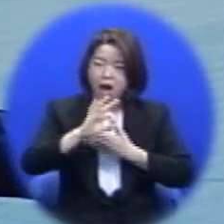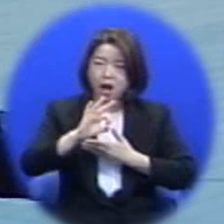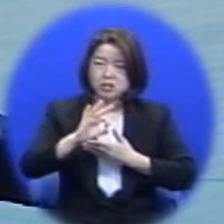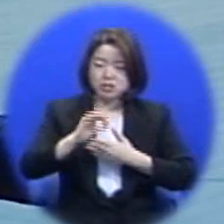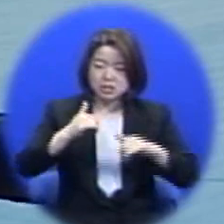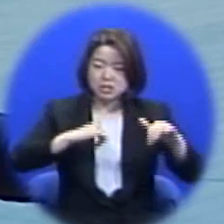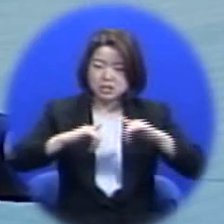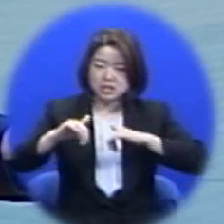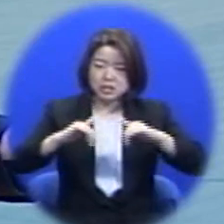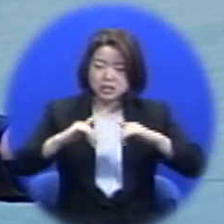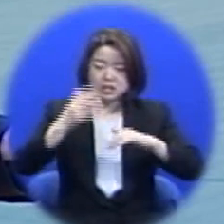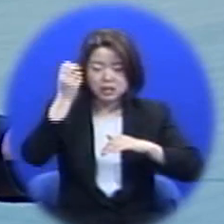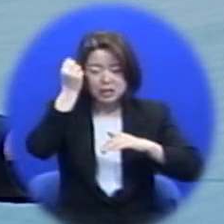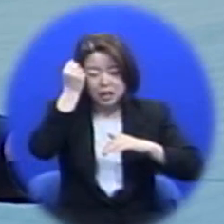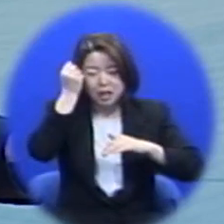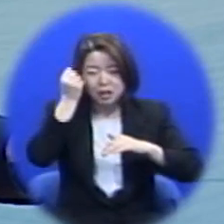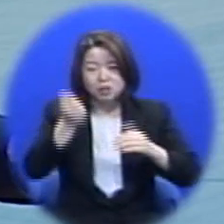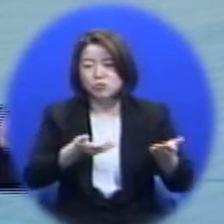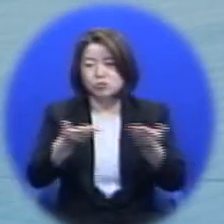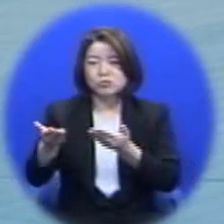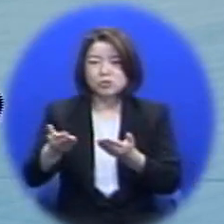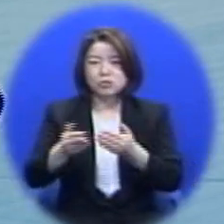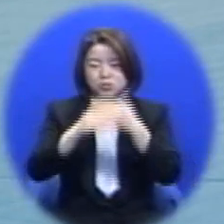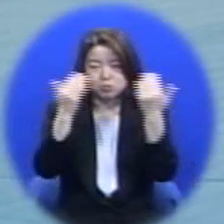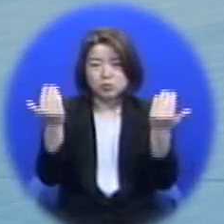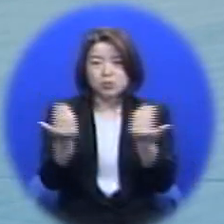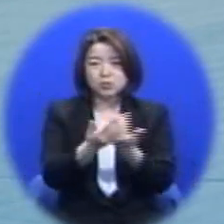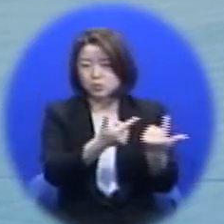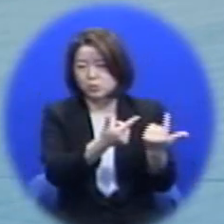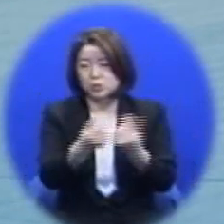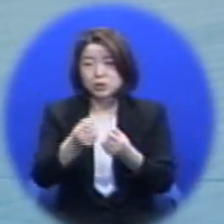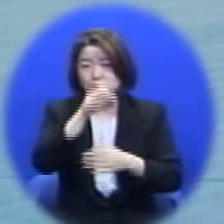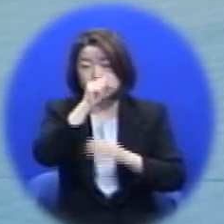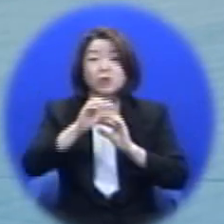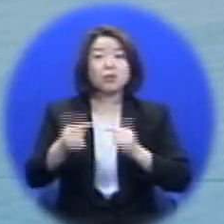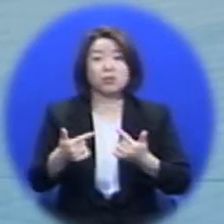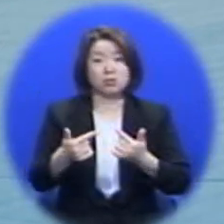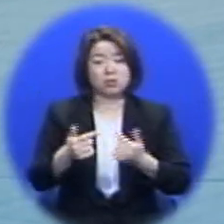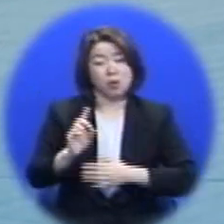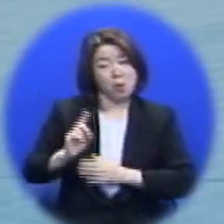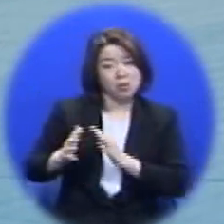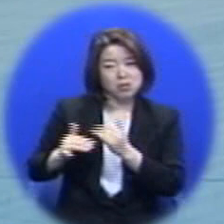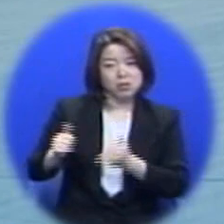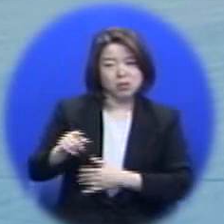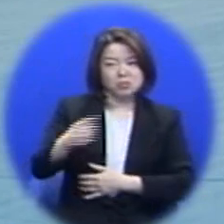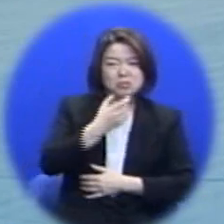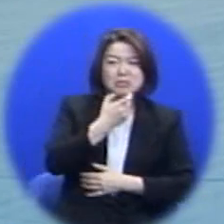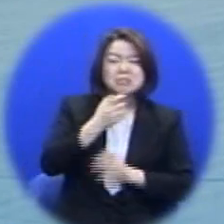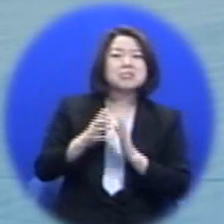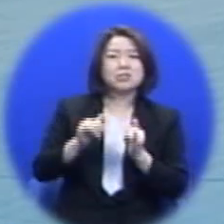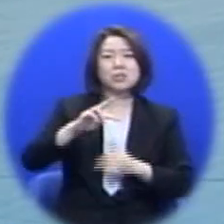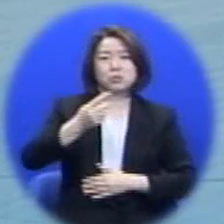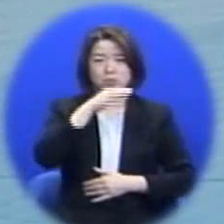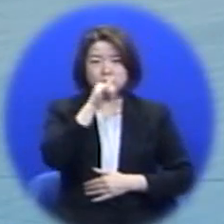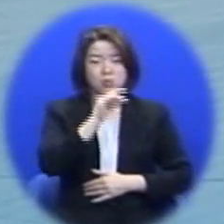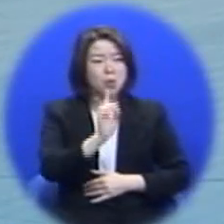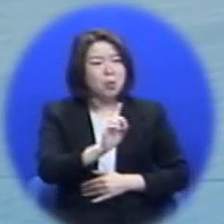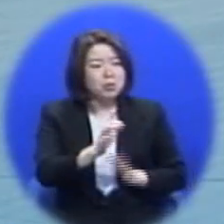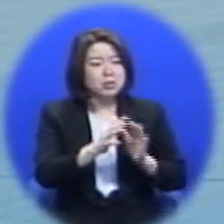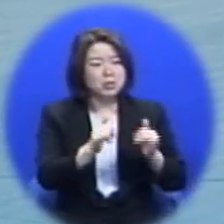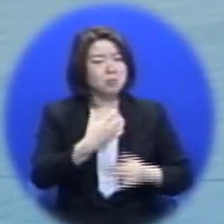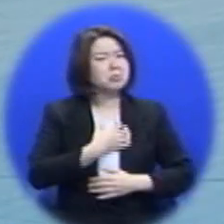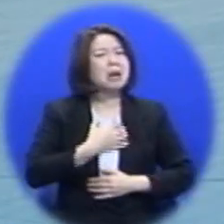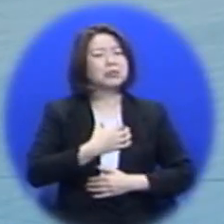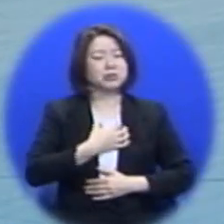모든 교인이 다 좋아하는 건 아니었어요. 어떤 교인들은 상당히 싫어하는 내색이 뚜렷했고 어떤 교인들은 걱정을 하기도